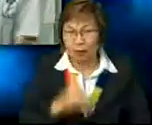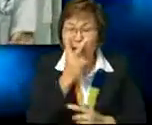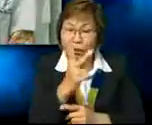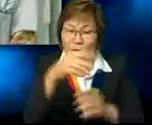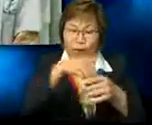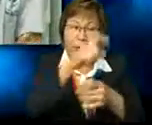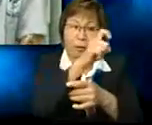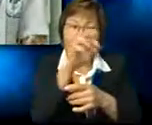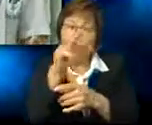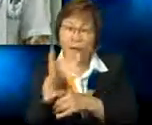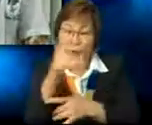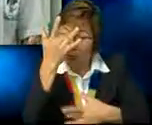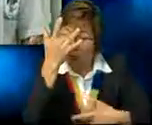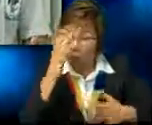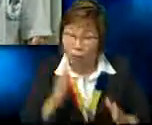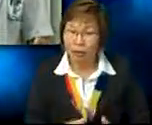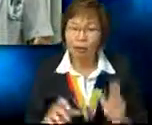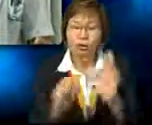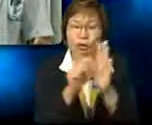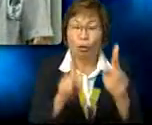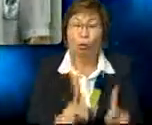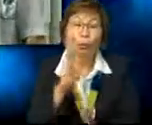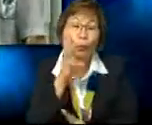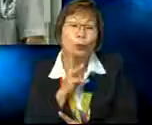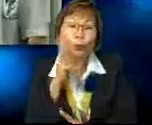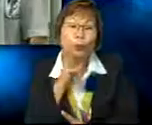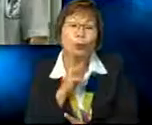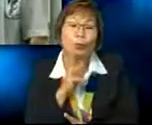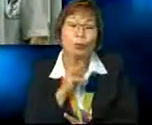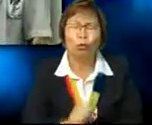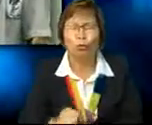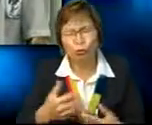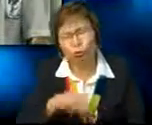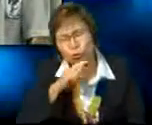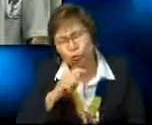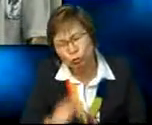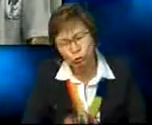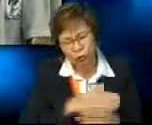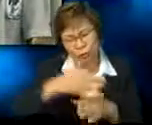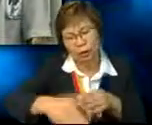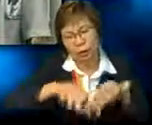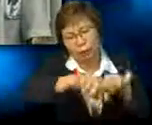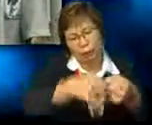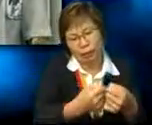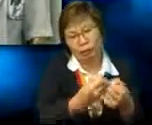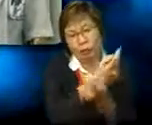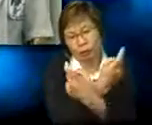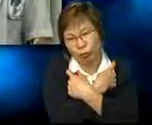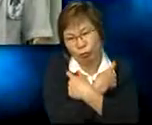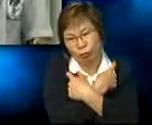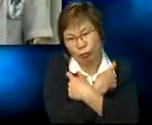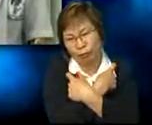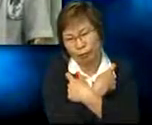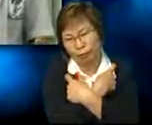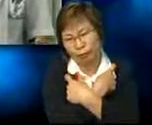X-ray ni, pesakit ni adalah seorang wanita yang berumur dan ia telah patah tulang